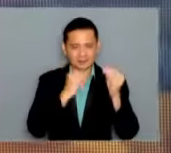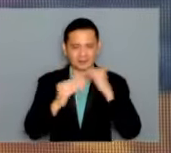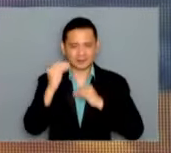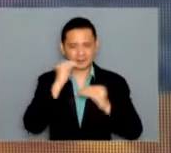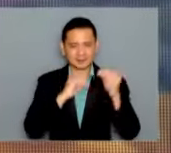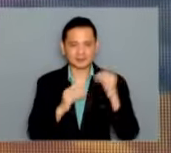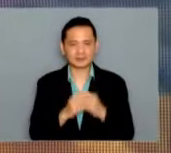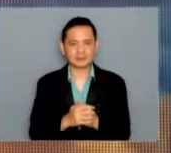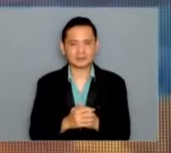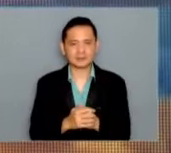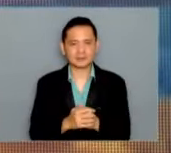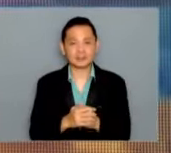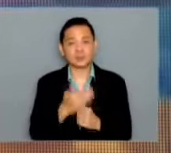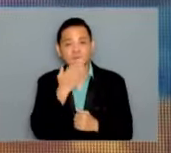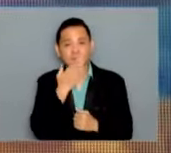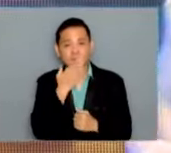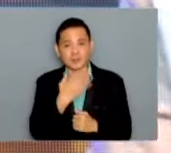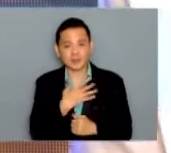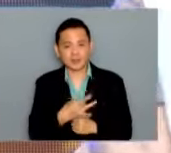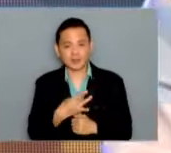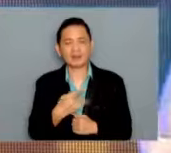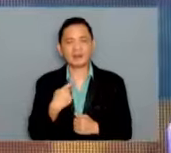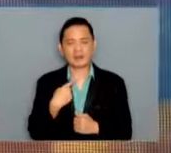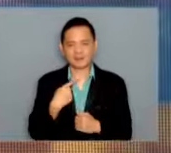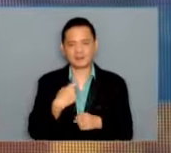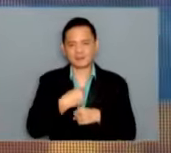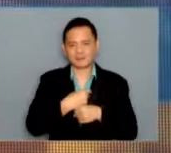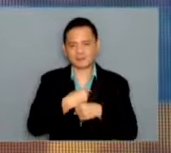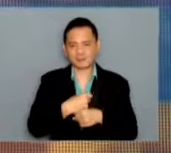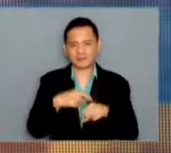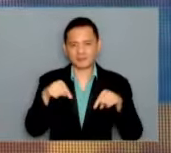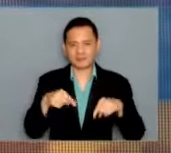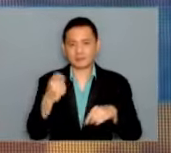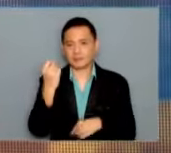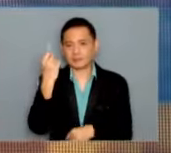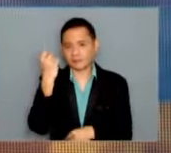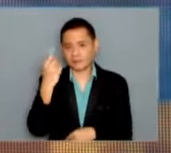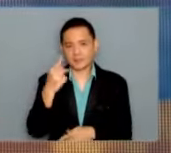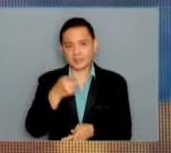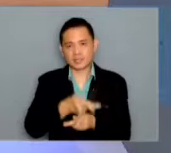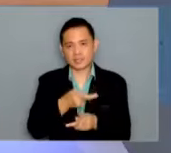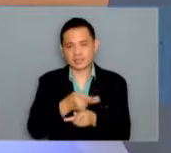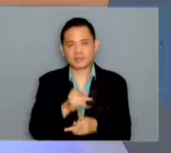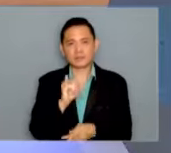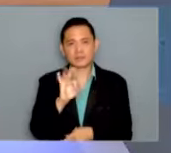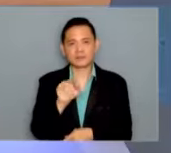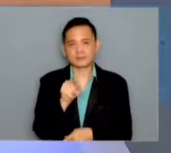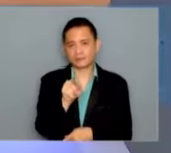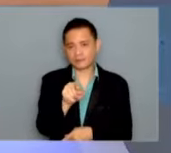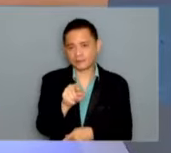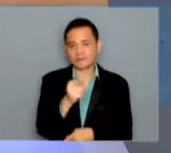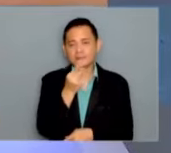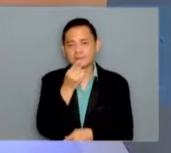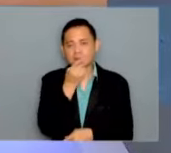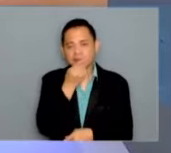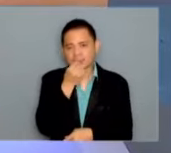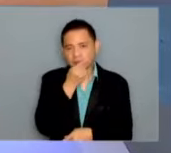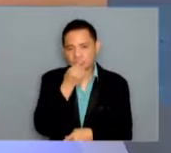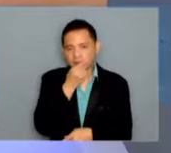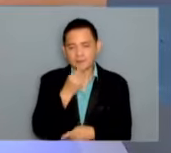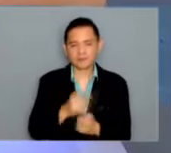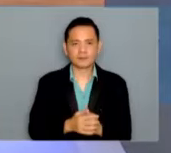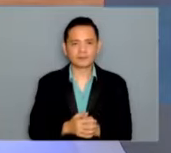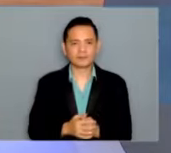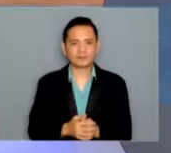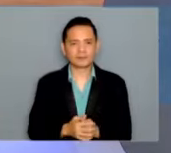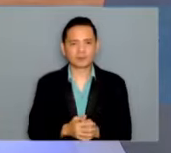may konting sweet tooth. Pero kailangan lang, syempre, kailangan natin mag-ingat din no, kung medyo may diabetes tayo. Okay. No, so, ipoportion natin, tuturuan natin